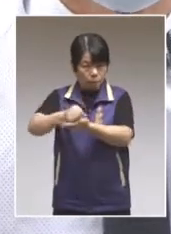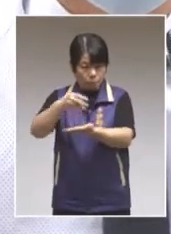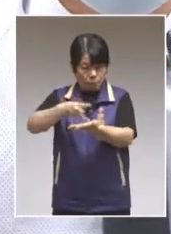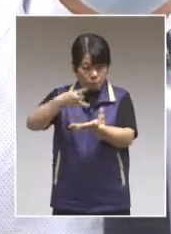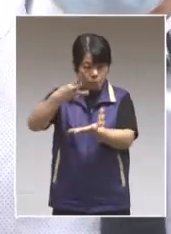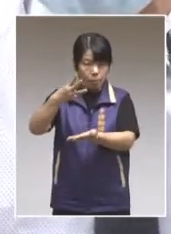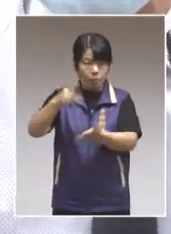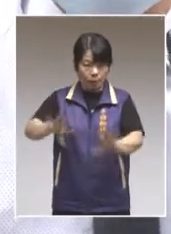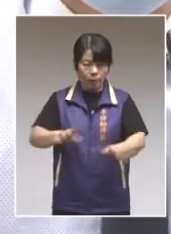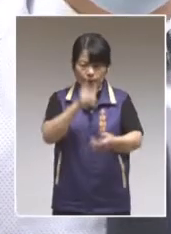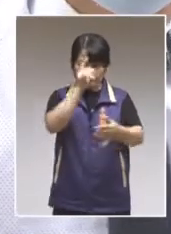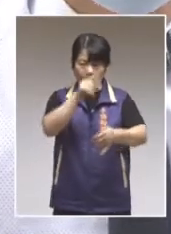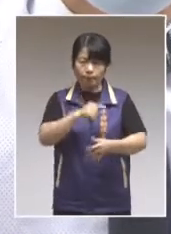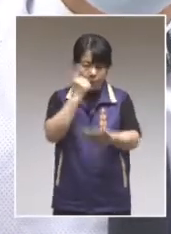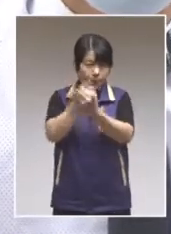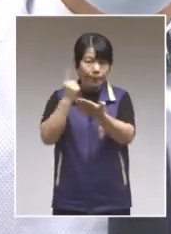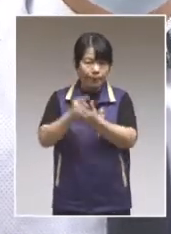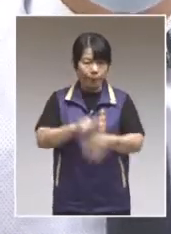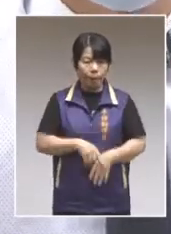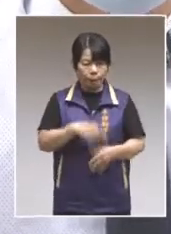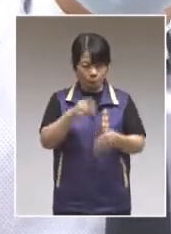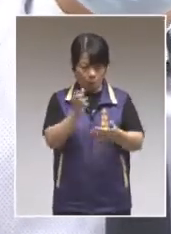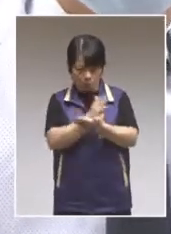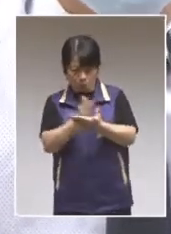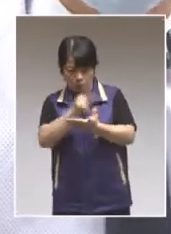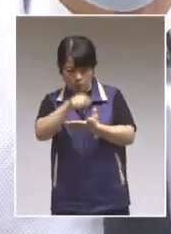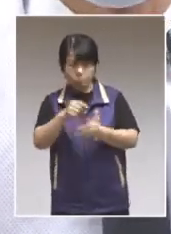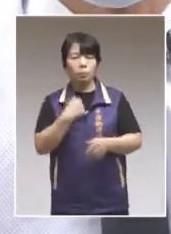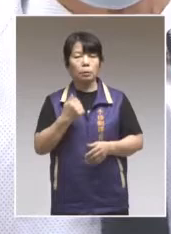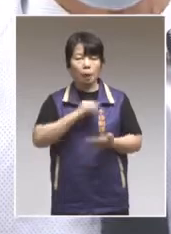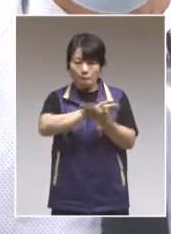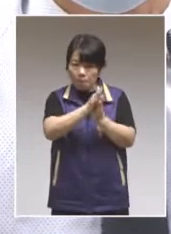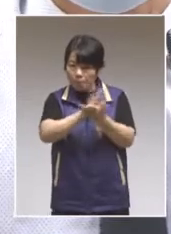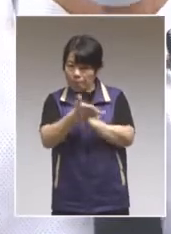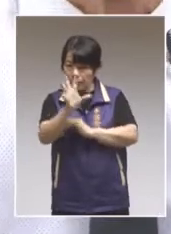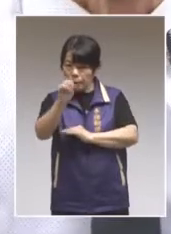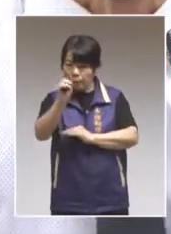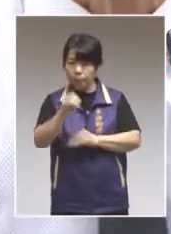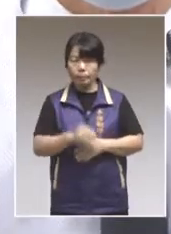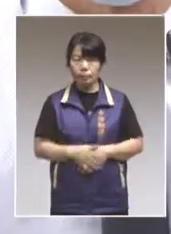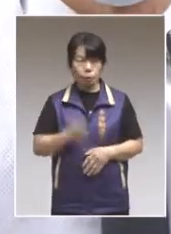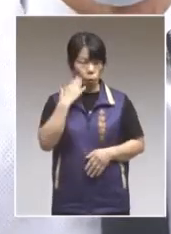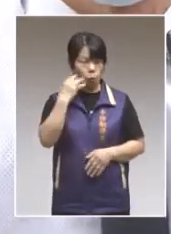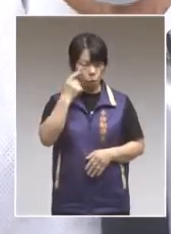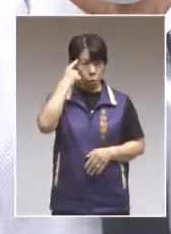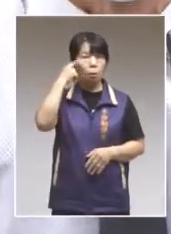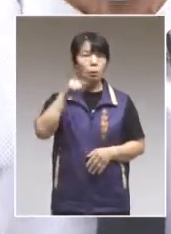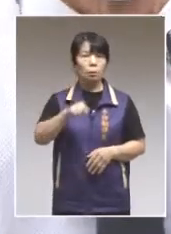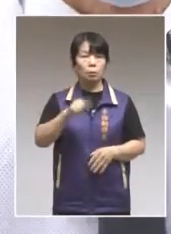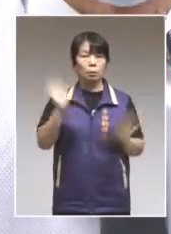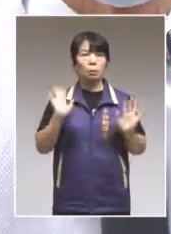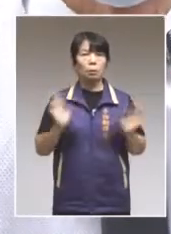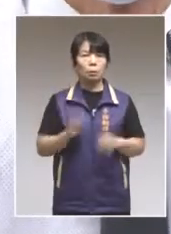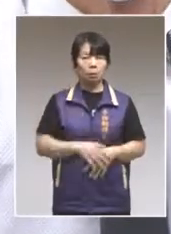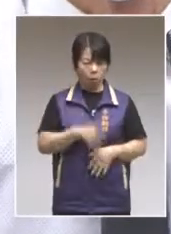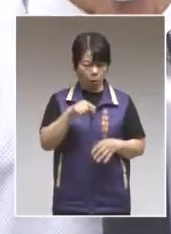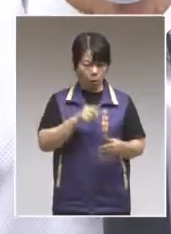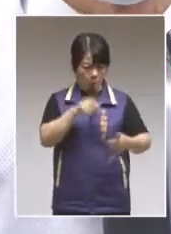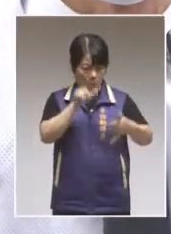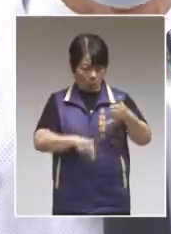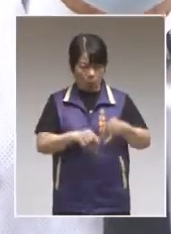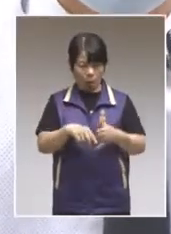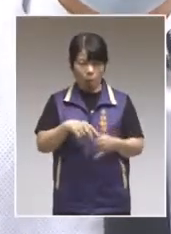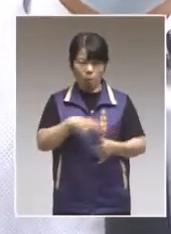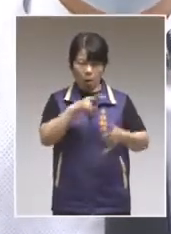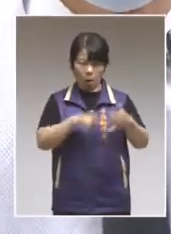透过观察，你才可以分辨说他的变化。那你突然想到说这个 case 这个小朋友不好了，那这个时